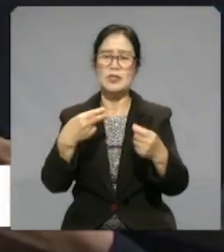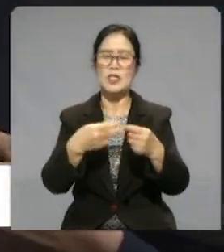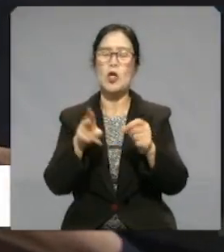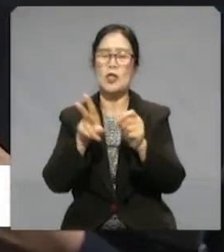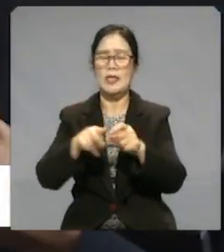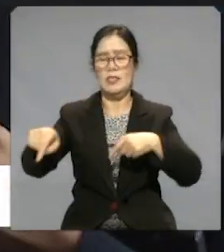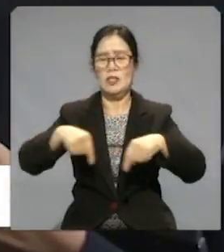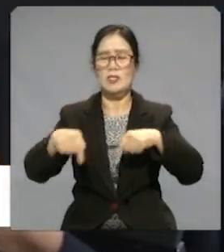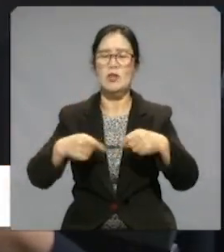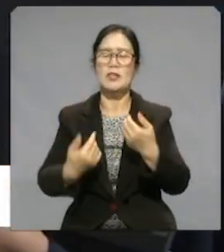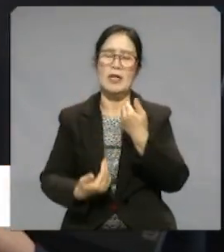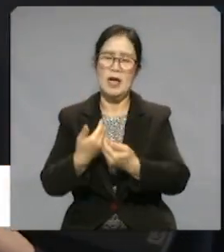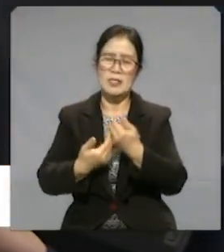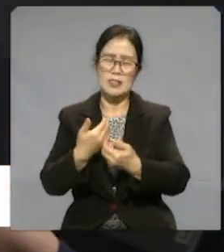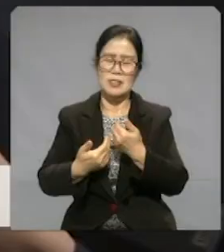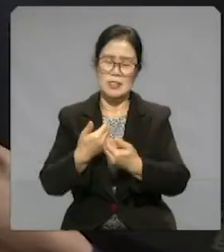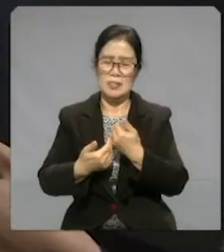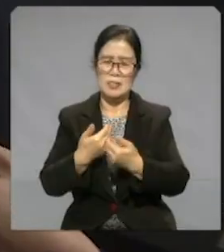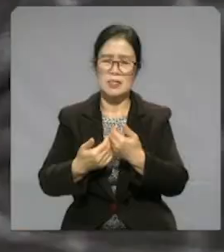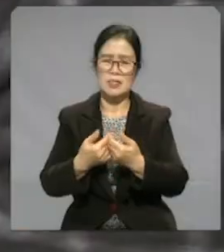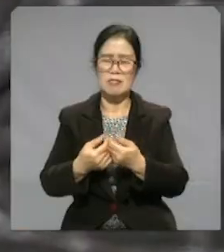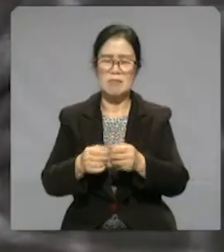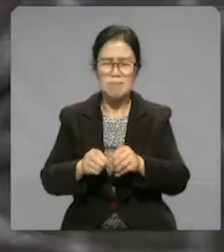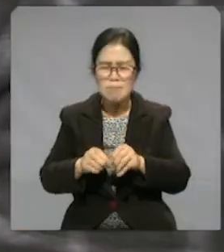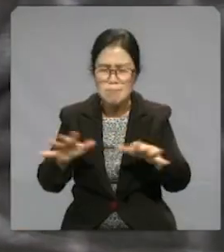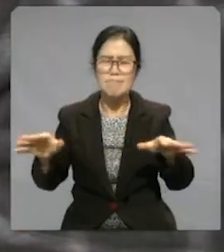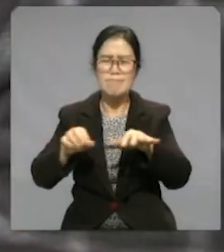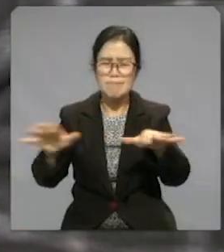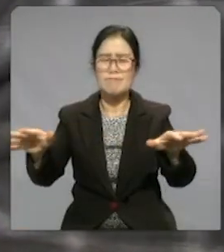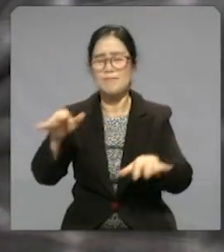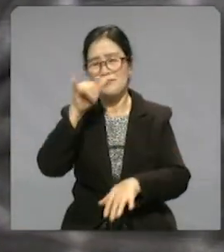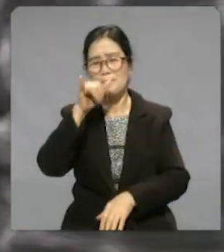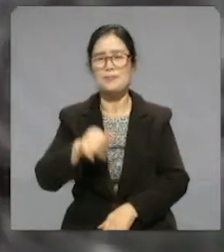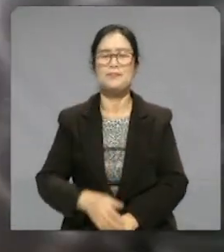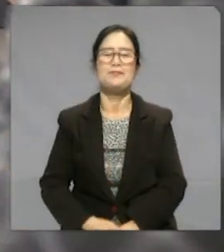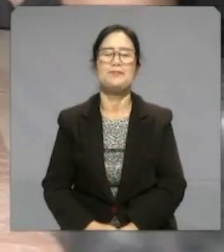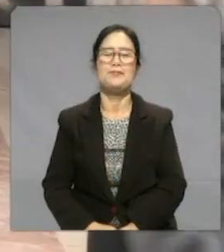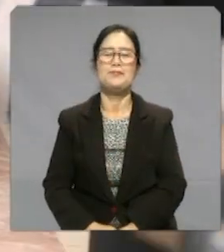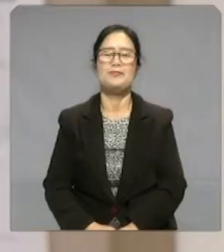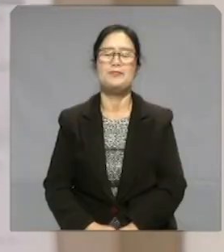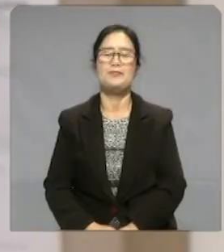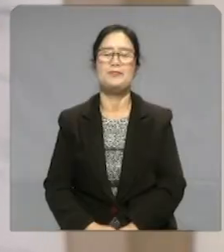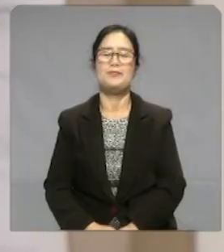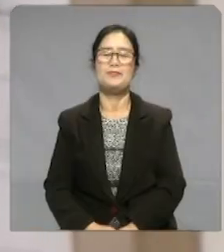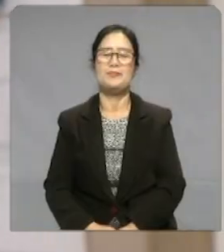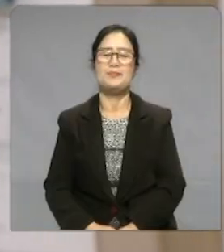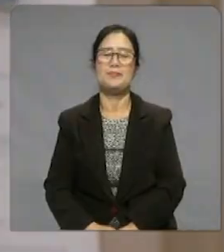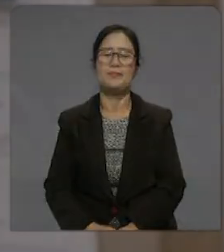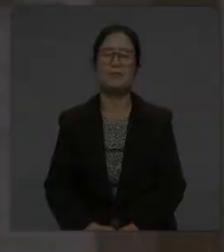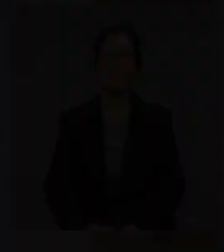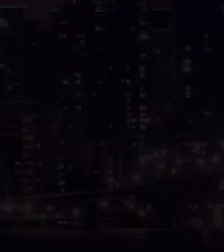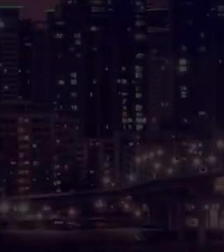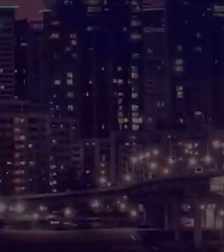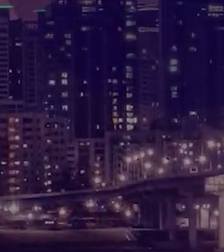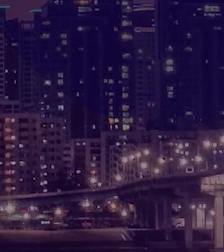정치권의 갈등과 대립의 홍수가 봇물처럼 터져나오고 있습니다. OBS 뉴스 유은총입니다.